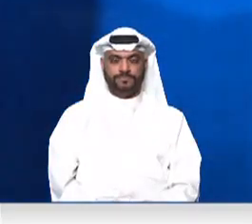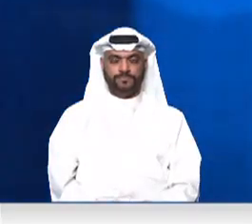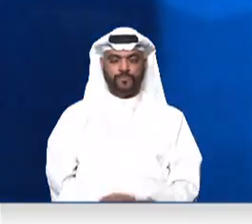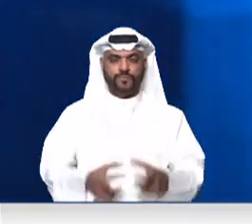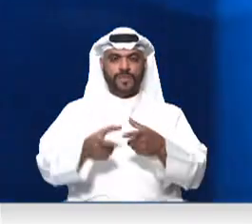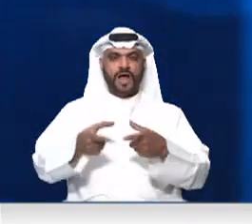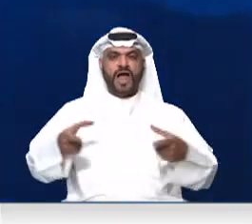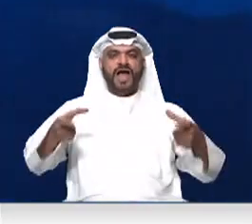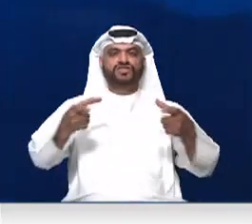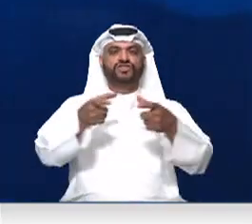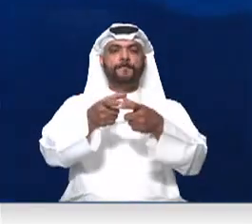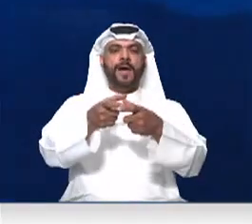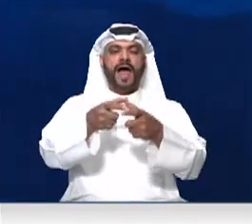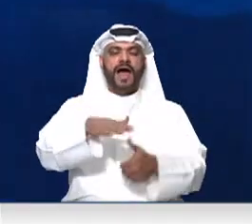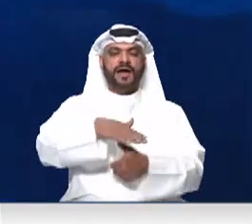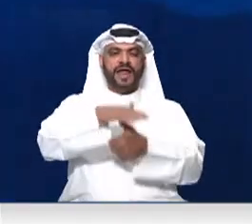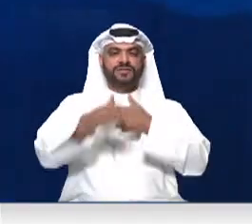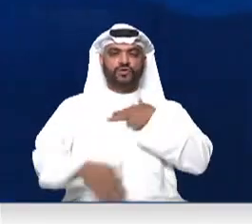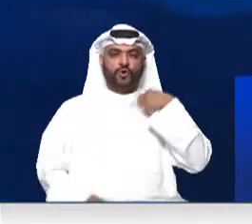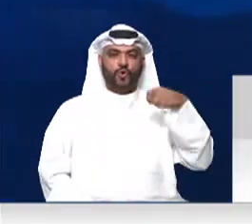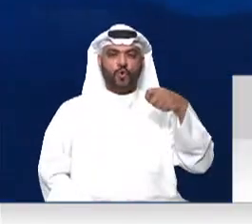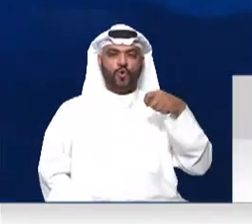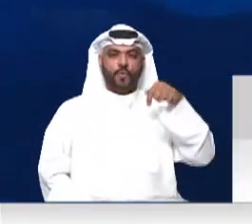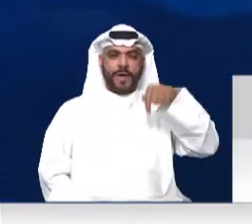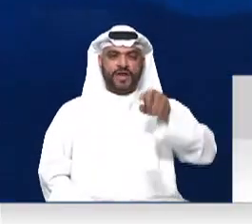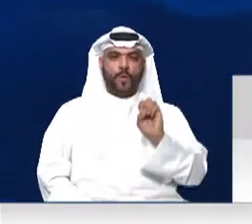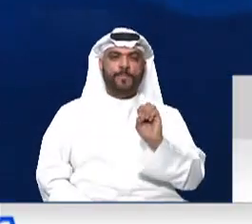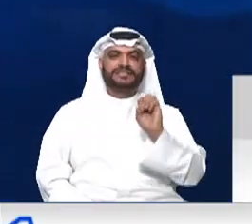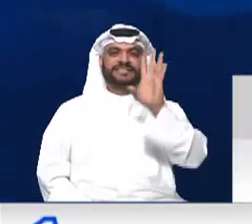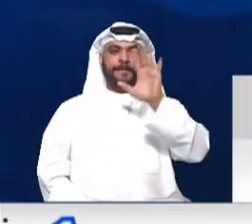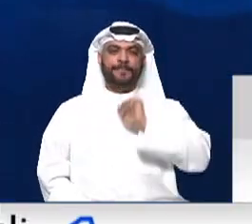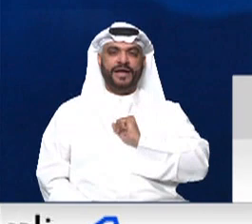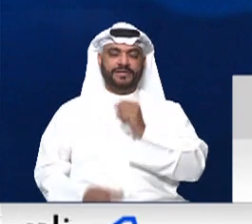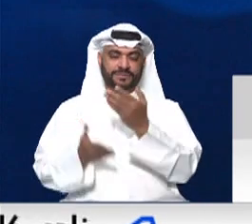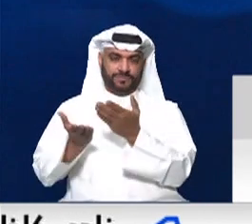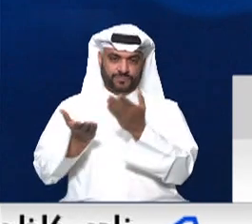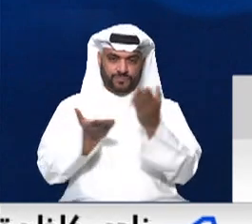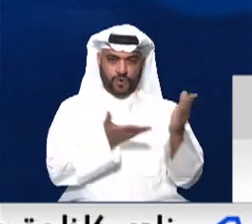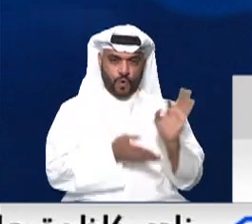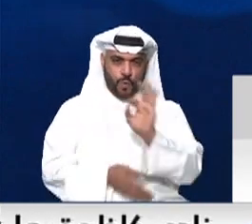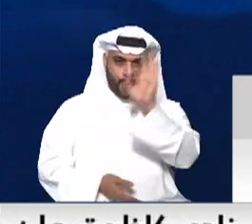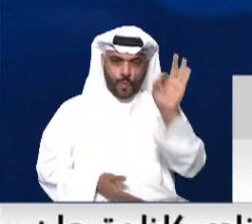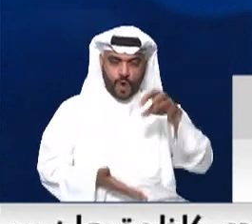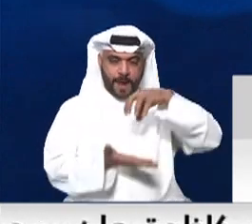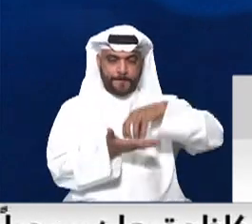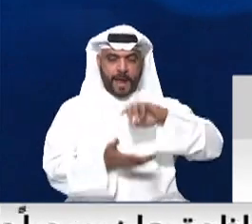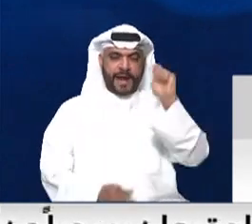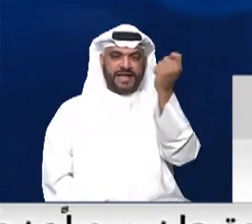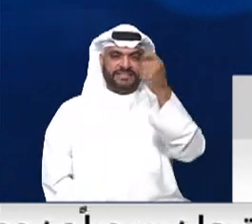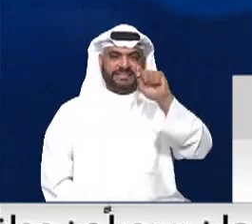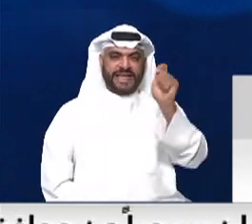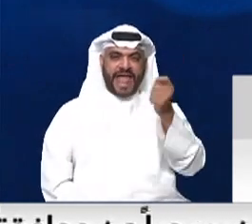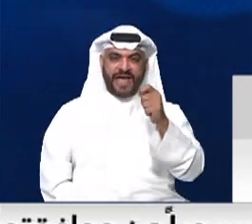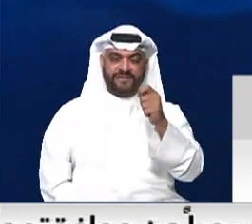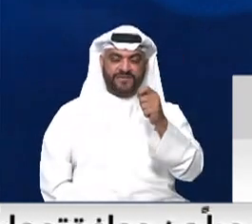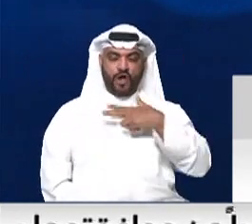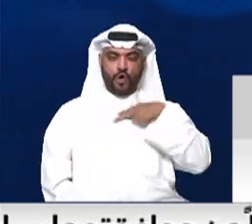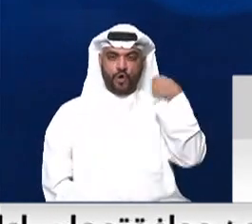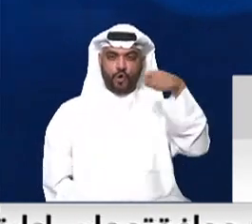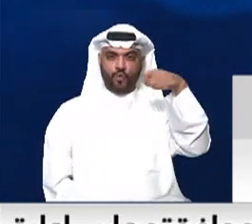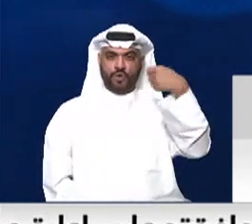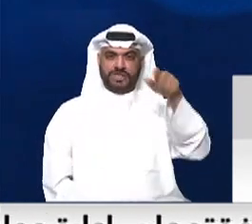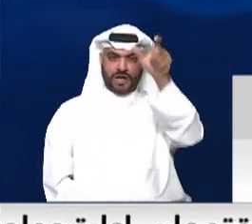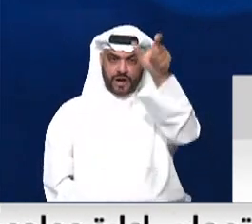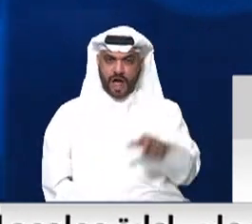عقد مجلس الوزراء اجتماعه الأسبوعي صباح اليوم برئاسة سمو الشيخ أحمد دواف الأحمد الصباح رئيس مجلس الوزراء. استمع